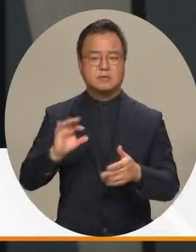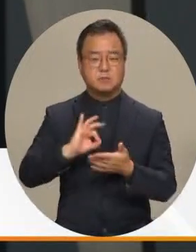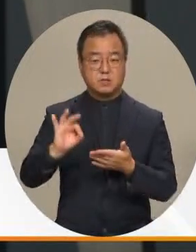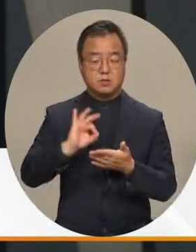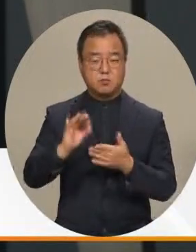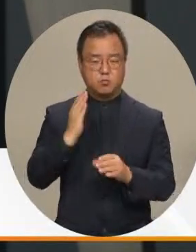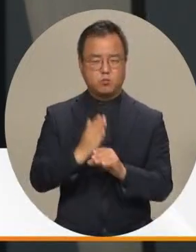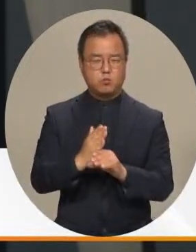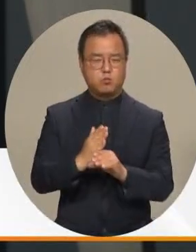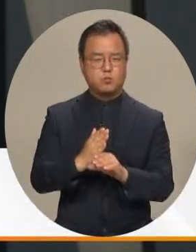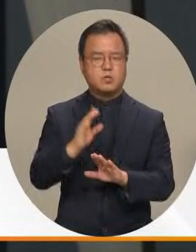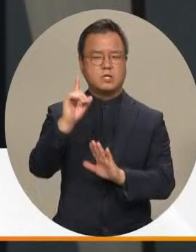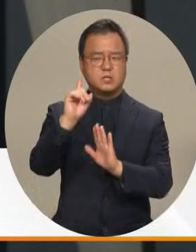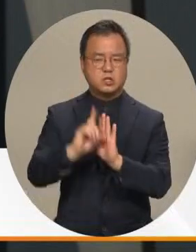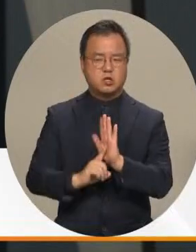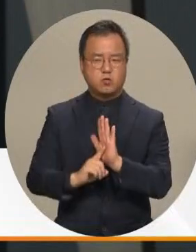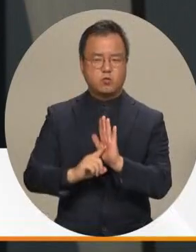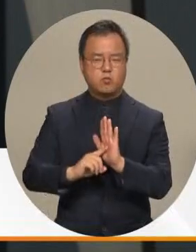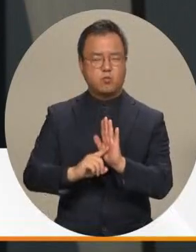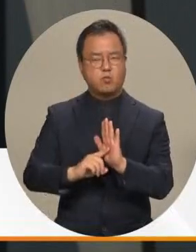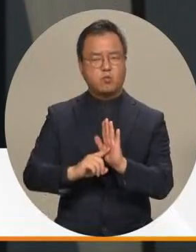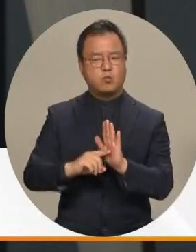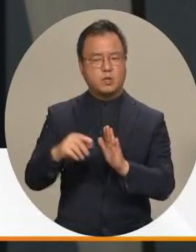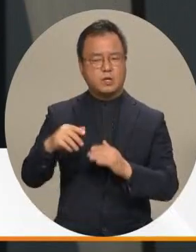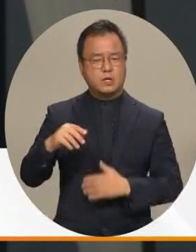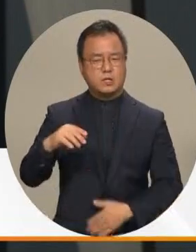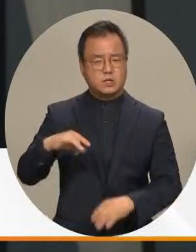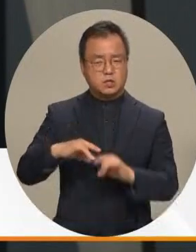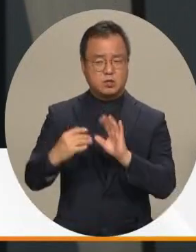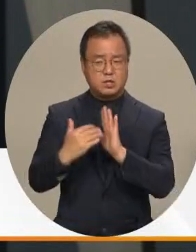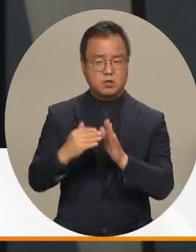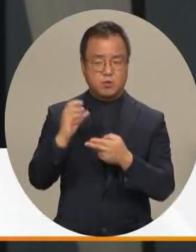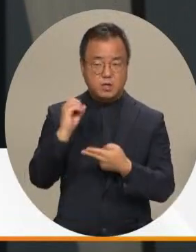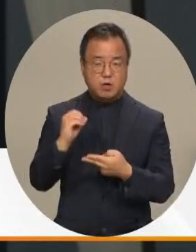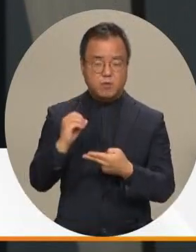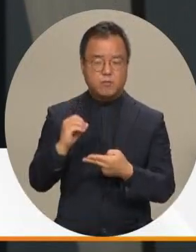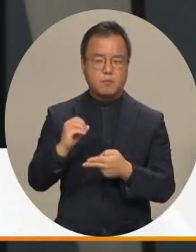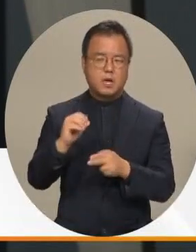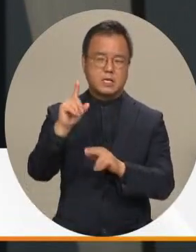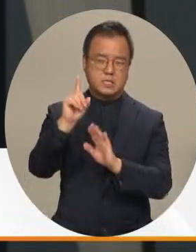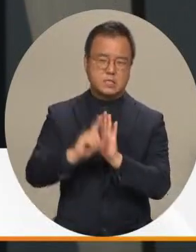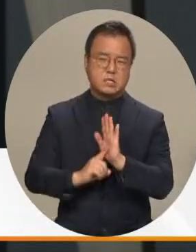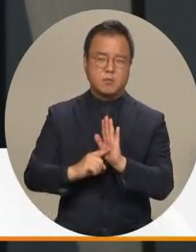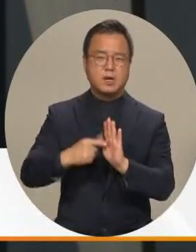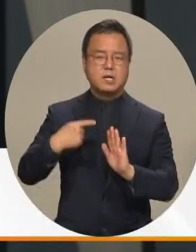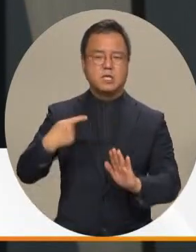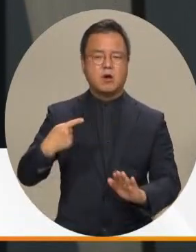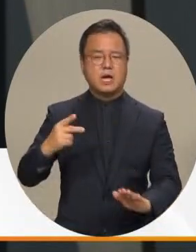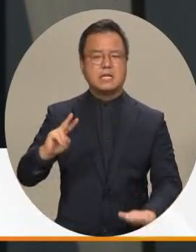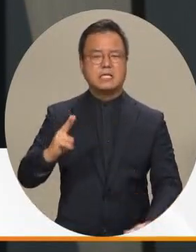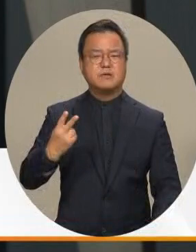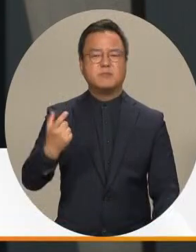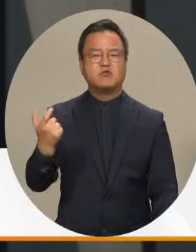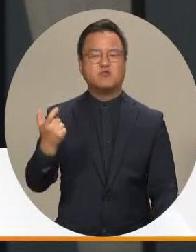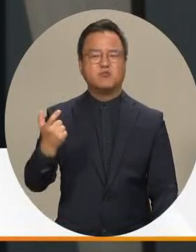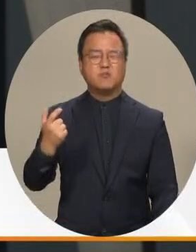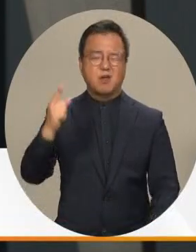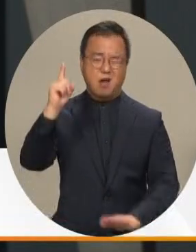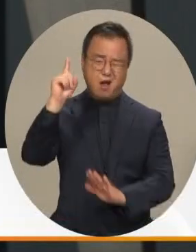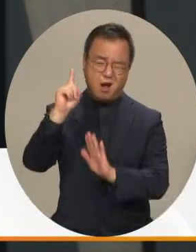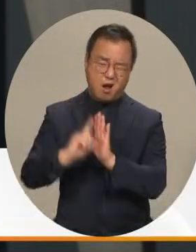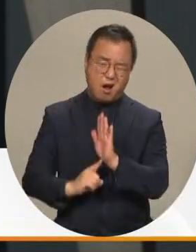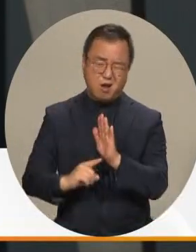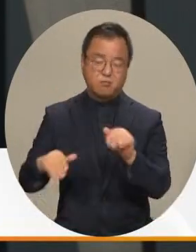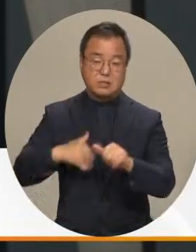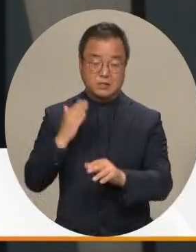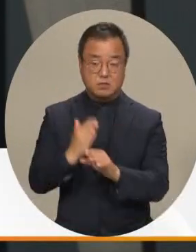저온 초등 소스들은 대부분 저온인 상태 그러니까 끊임없이 영하 약 한 260도 근처이 정도의